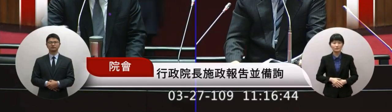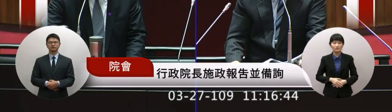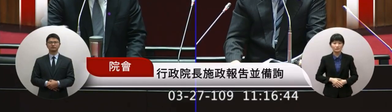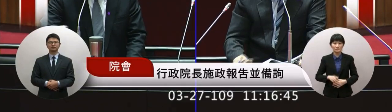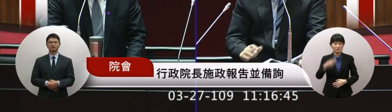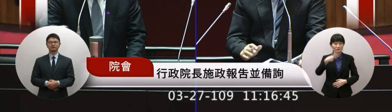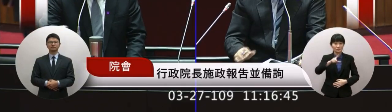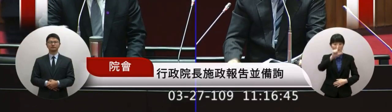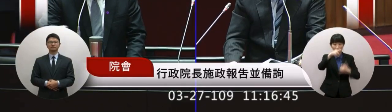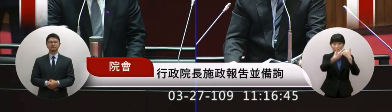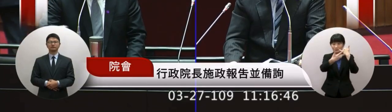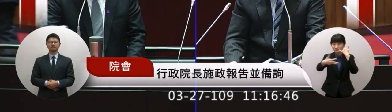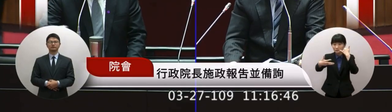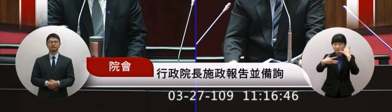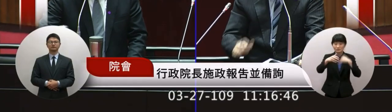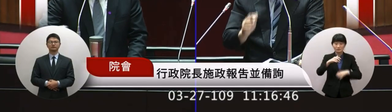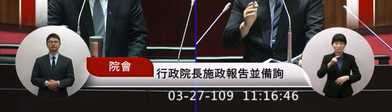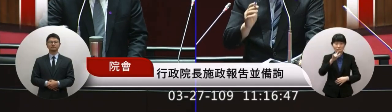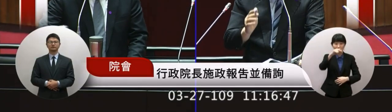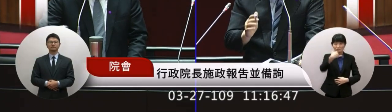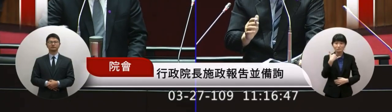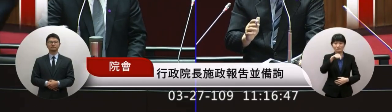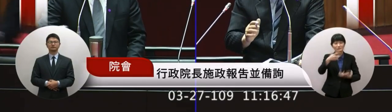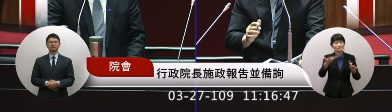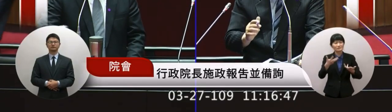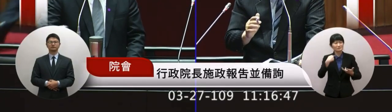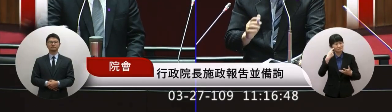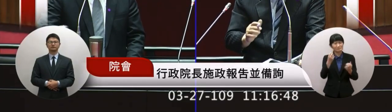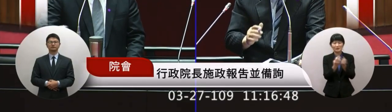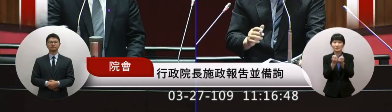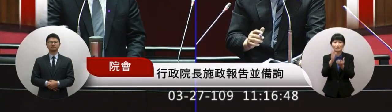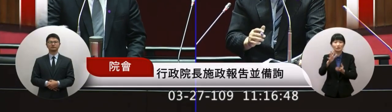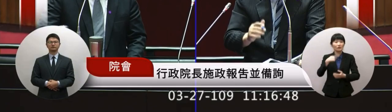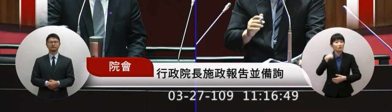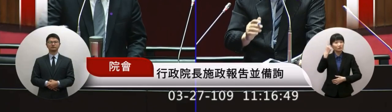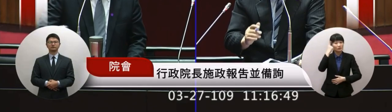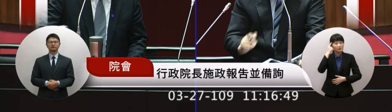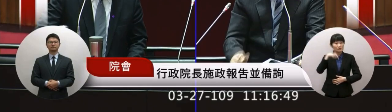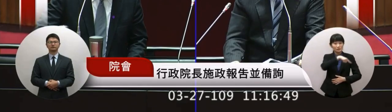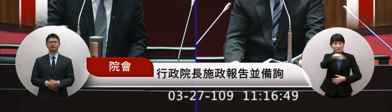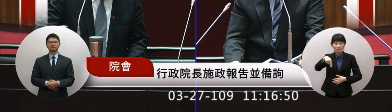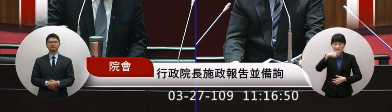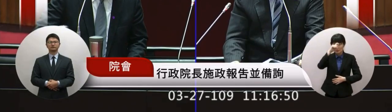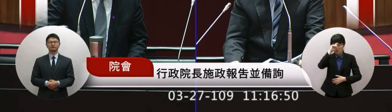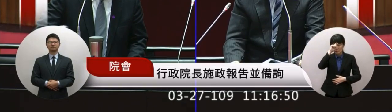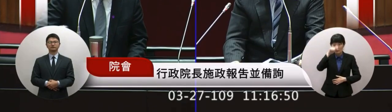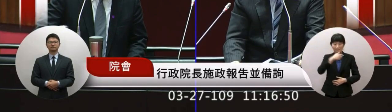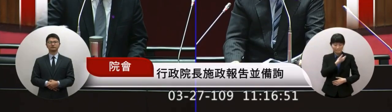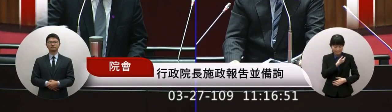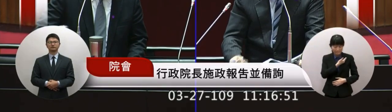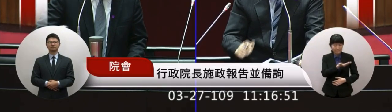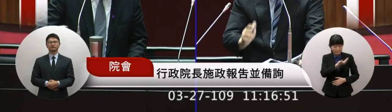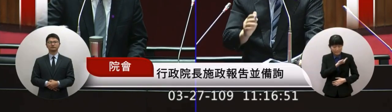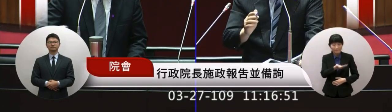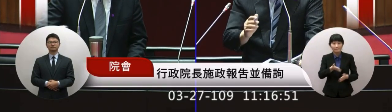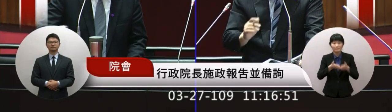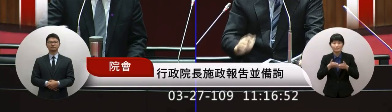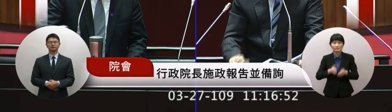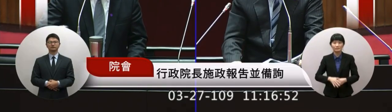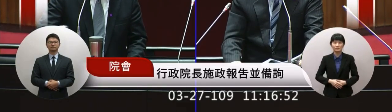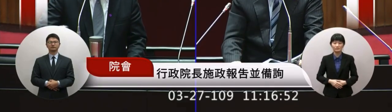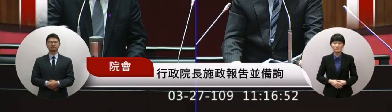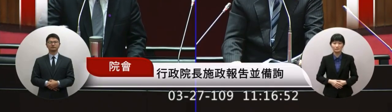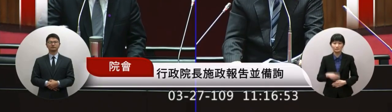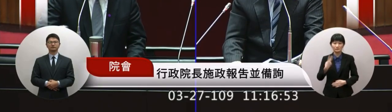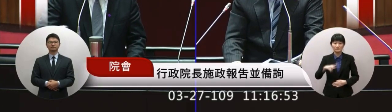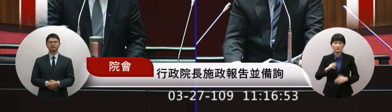的航班定时定点。那本席是希望大家彼此能够克制，尤其绿